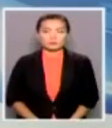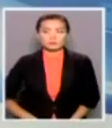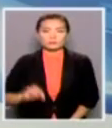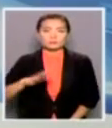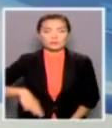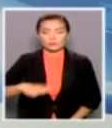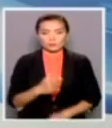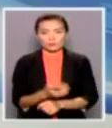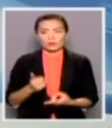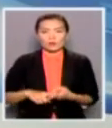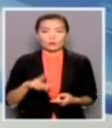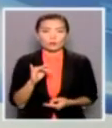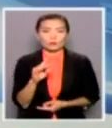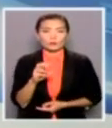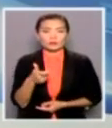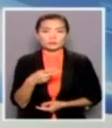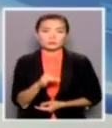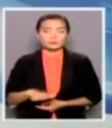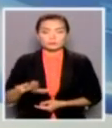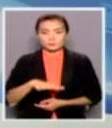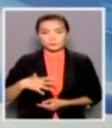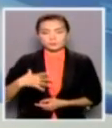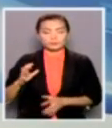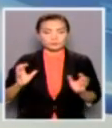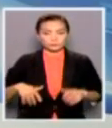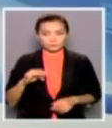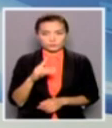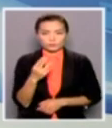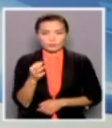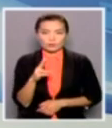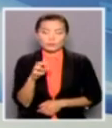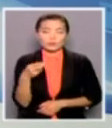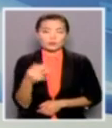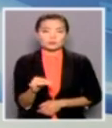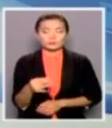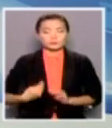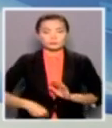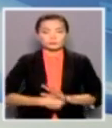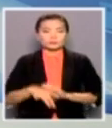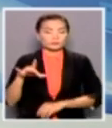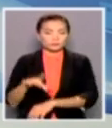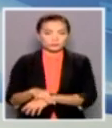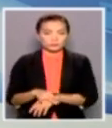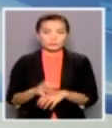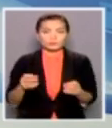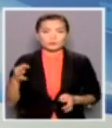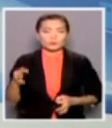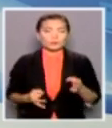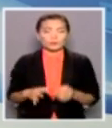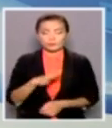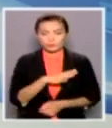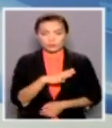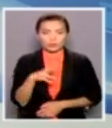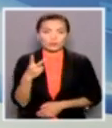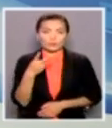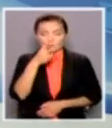Атырау облысына қарасты Құрманғазы ауданы әкімінің бұрынғы орынбасары Өркен Тәжібаев пара алып алаяқтық жасаған үшін сотталды.